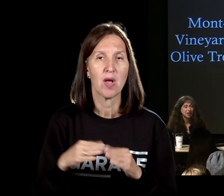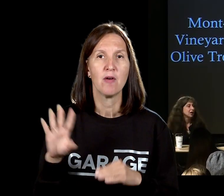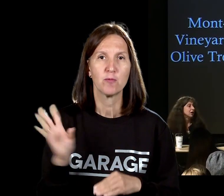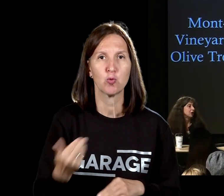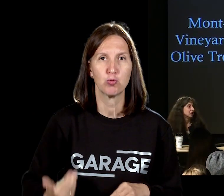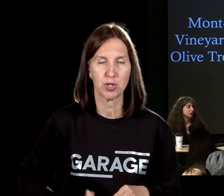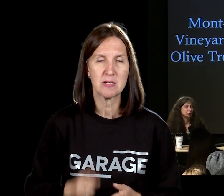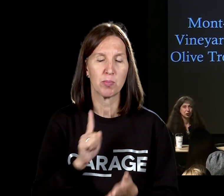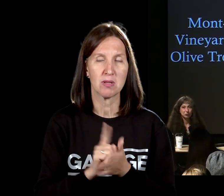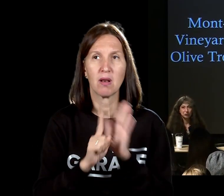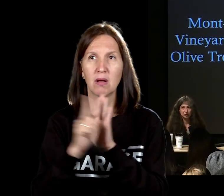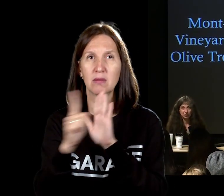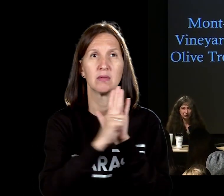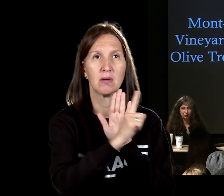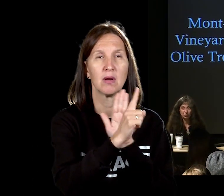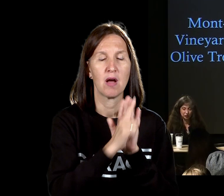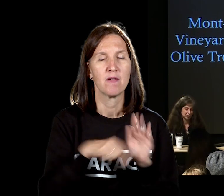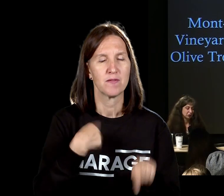жизни. А куда бы